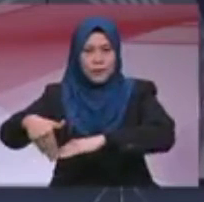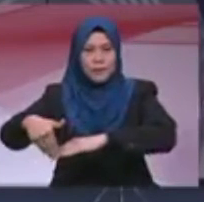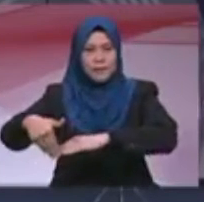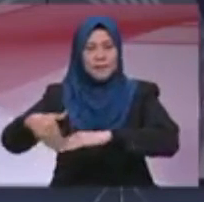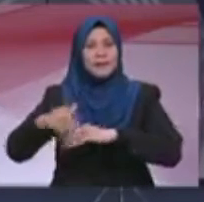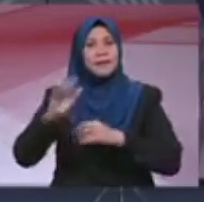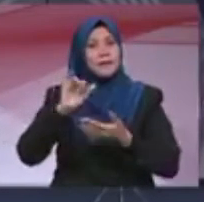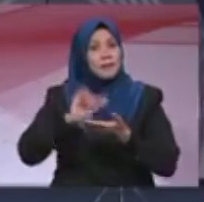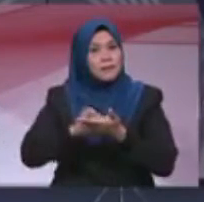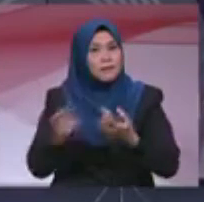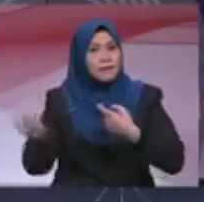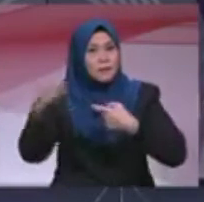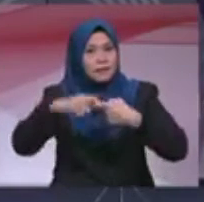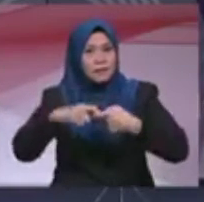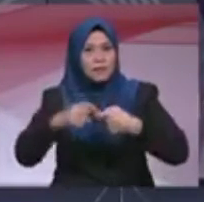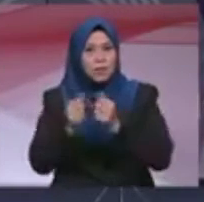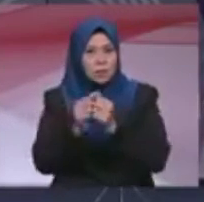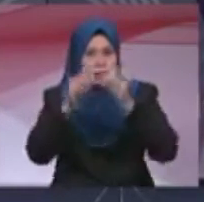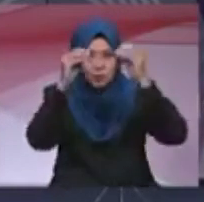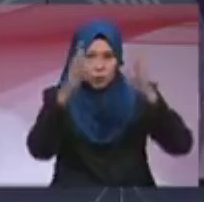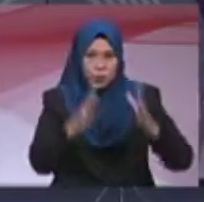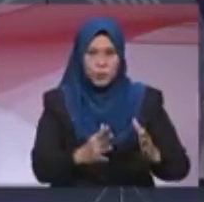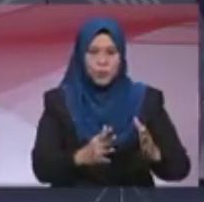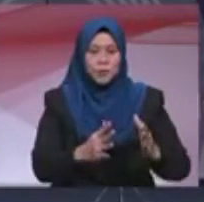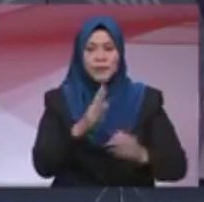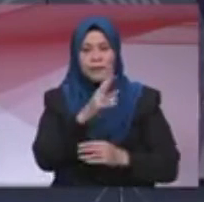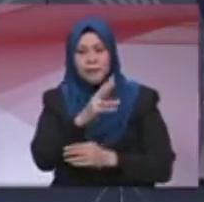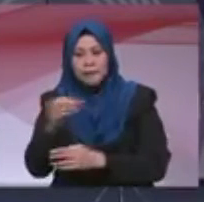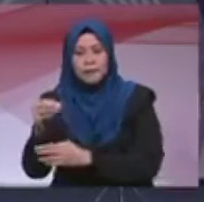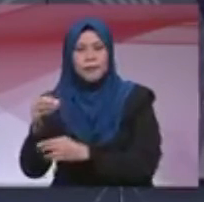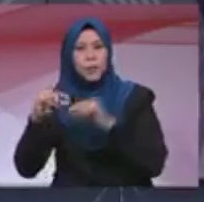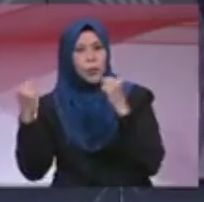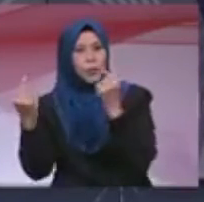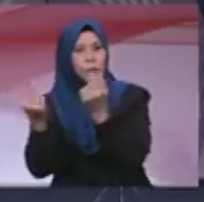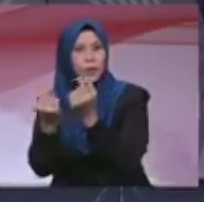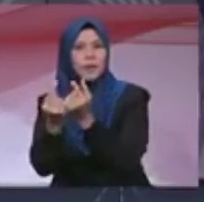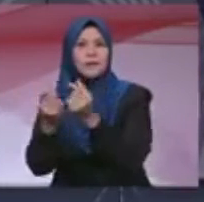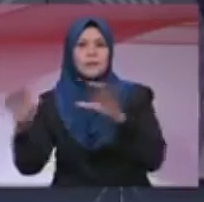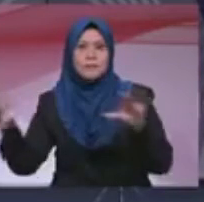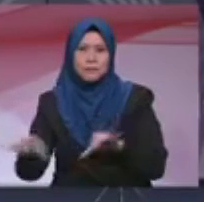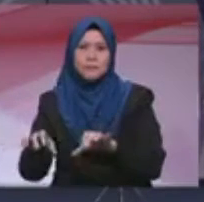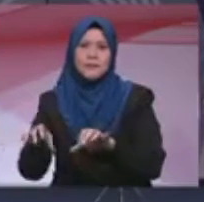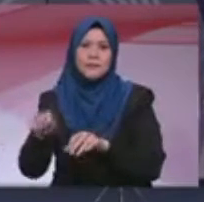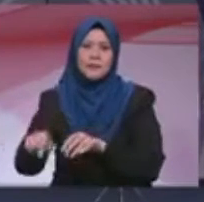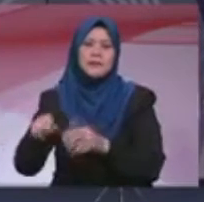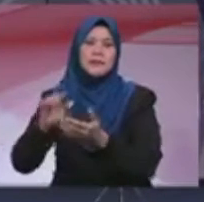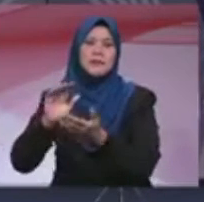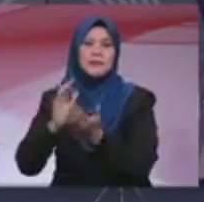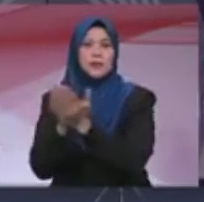adalah berkaitan dengan pergerakan guru dan juga anggota kumpulan pelaksana di sekolah.